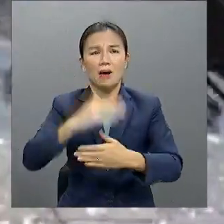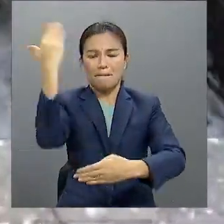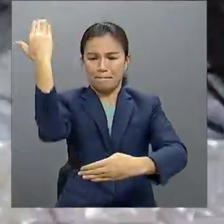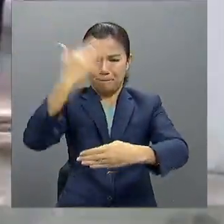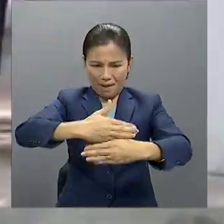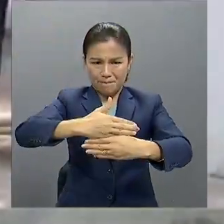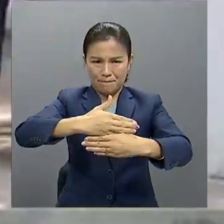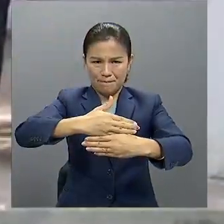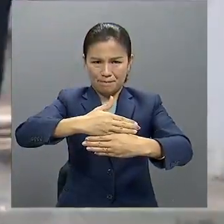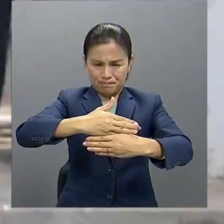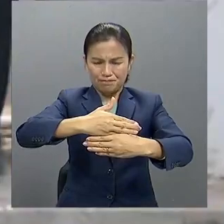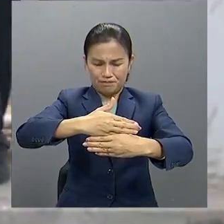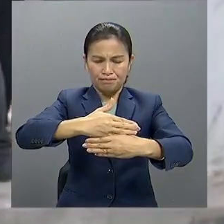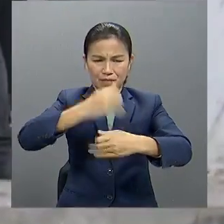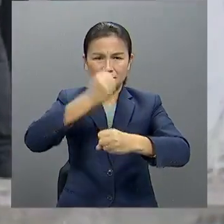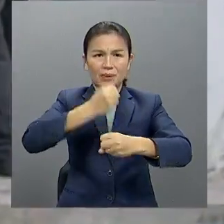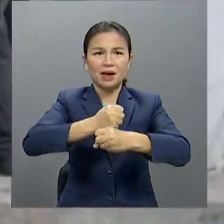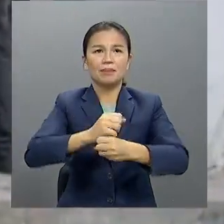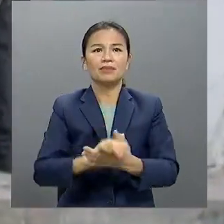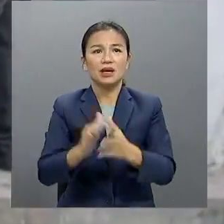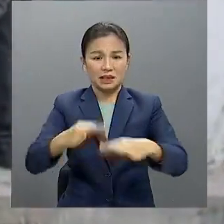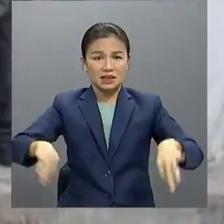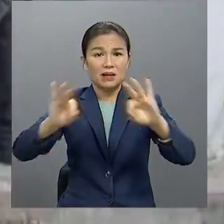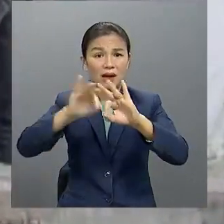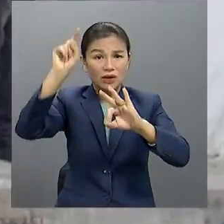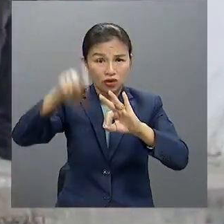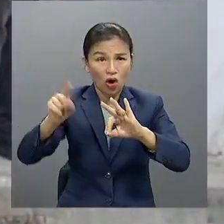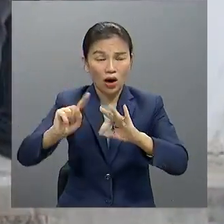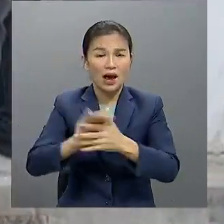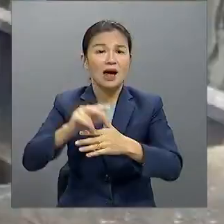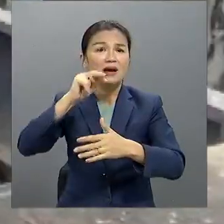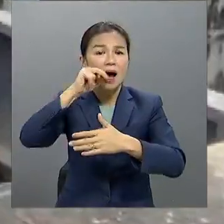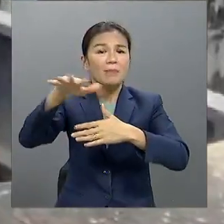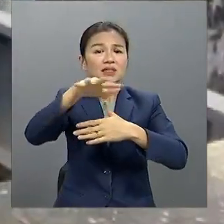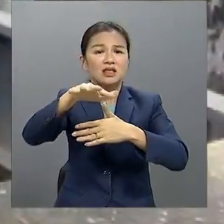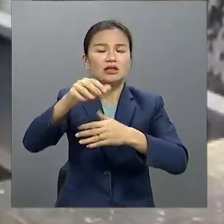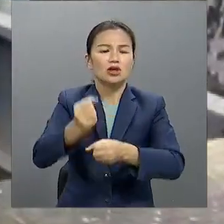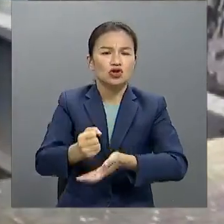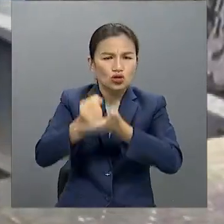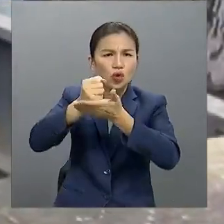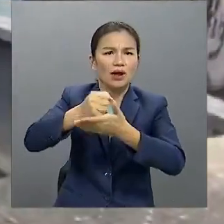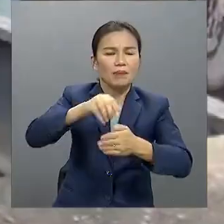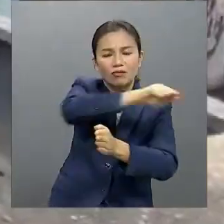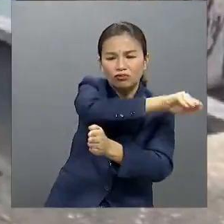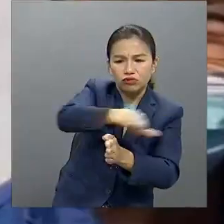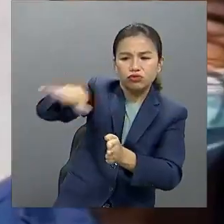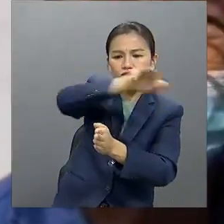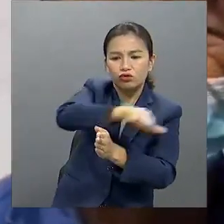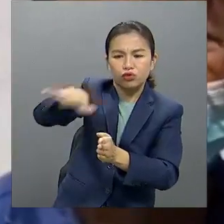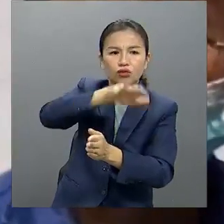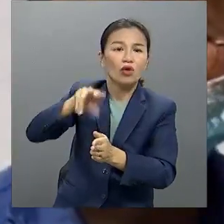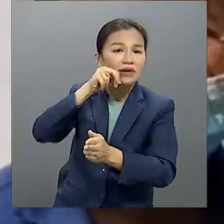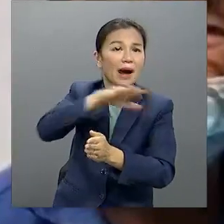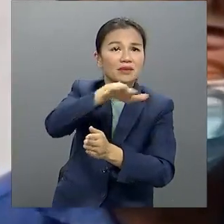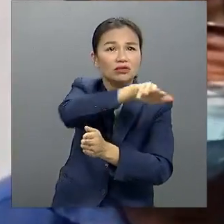ที่มันอยู่เลยนะคะแล้วที่สำคัญก็ต้องเอาน้ำจืดมาช่วยเจือจางน้ำเค็มด้วยมันถึงจะช่วยได้ค่ะ